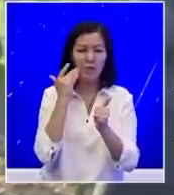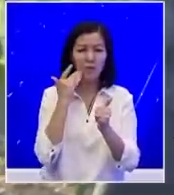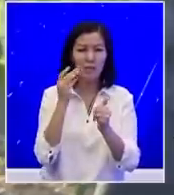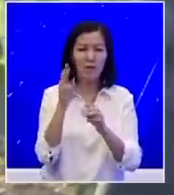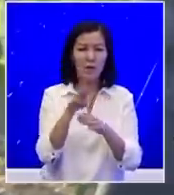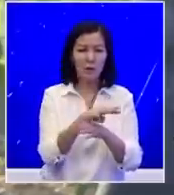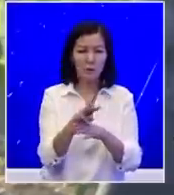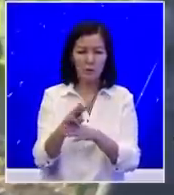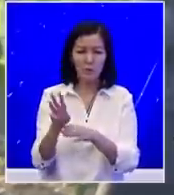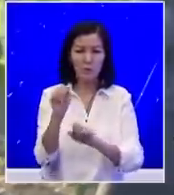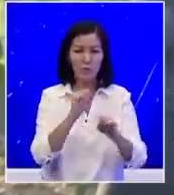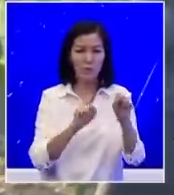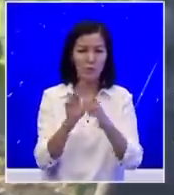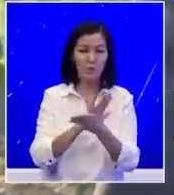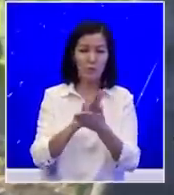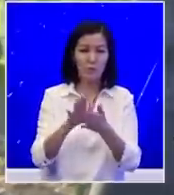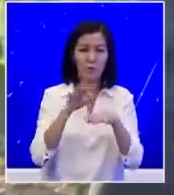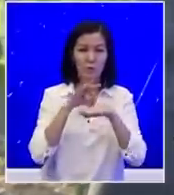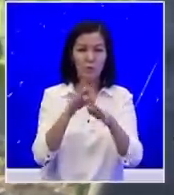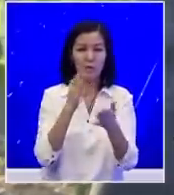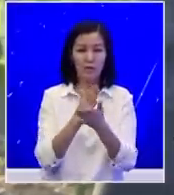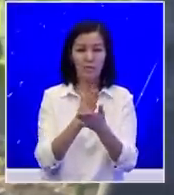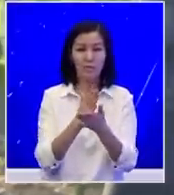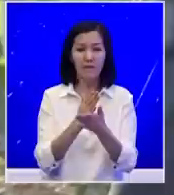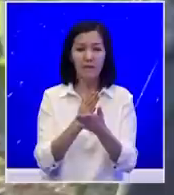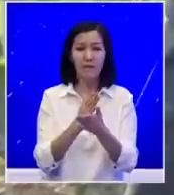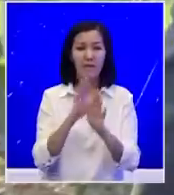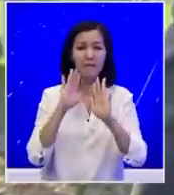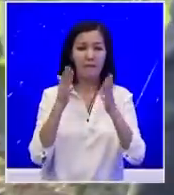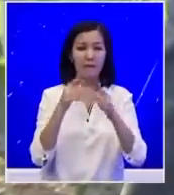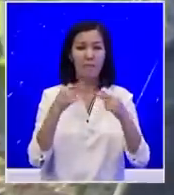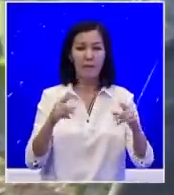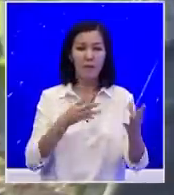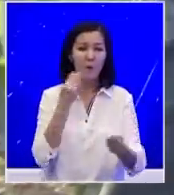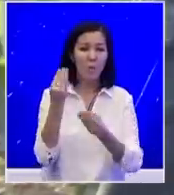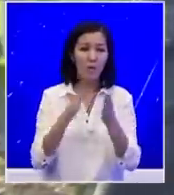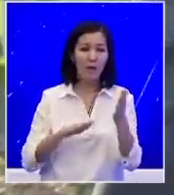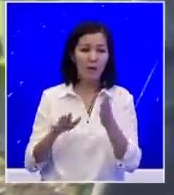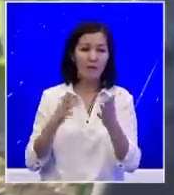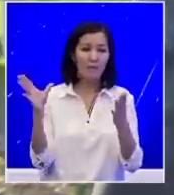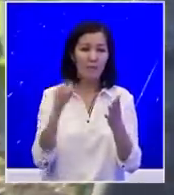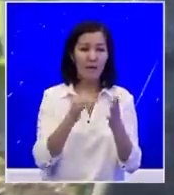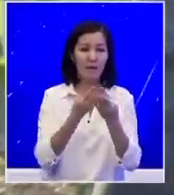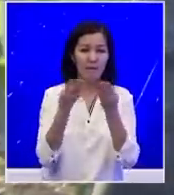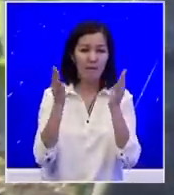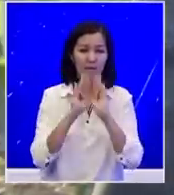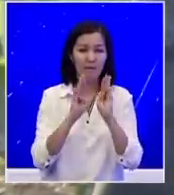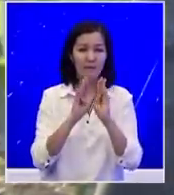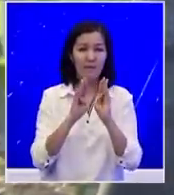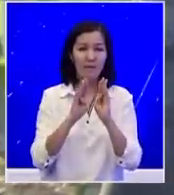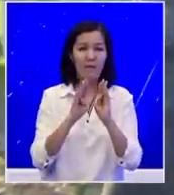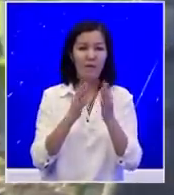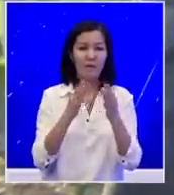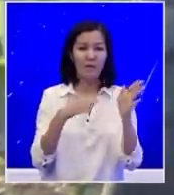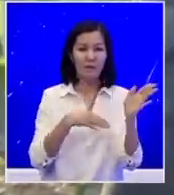дезинфекциялау жұмыстарын, залалсыздандыру жұмыстарын біз жүргізіп жатырмыз. Саябақтар, басқа да ойын алаңдары барлығы карантинға сәйкес бізде